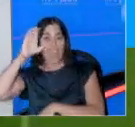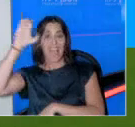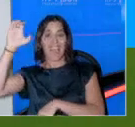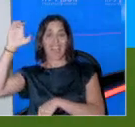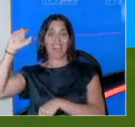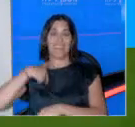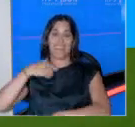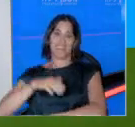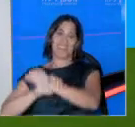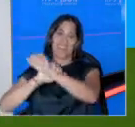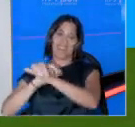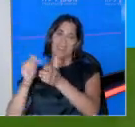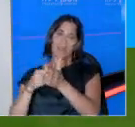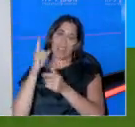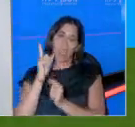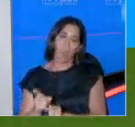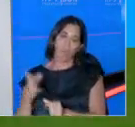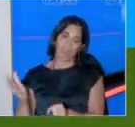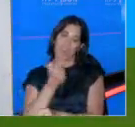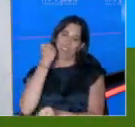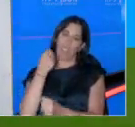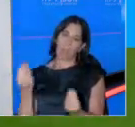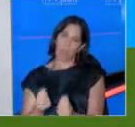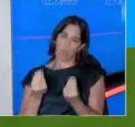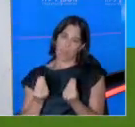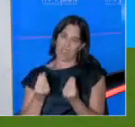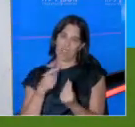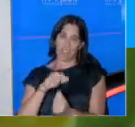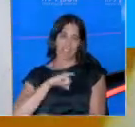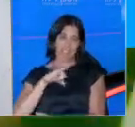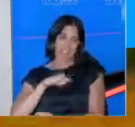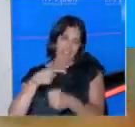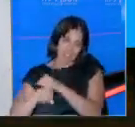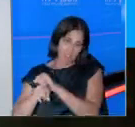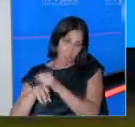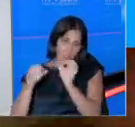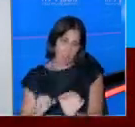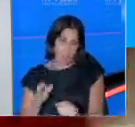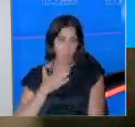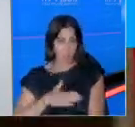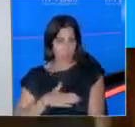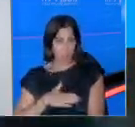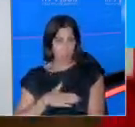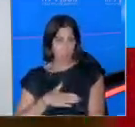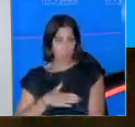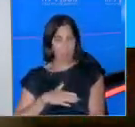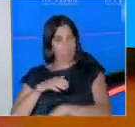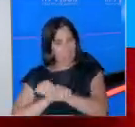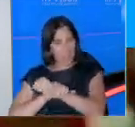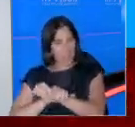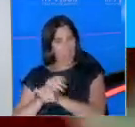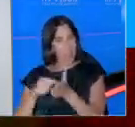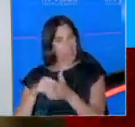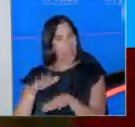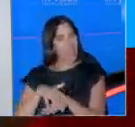באל-אהלי, בגלל זה חובה לנצח בכל משחק. זה עניין שבריחה מהמציאות, אתה רוצה את ה... כדורגל זה נובע